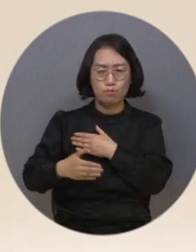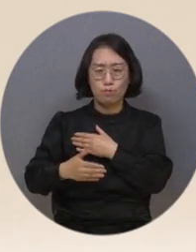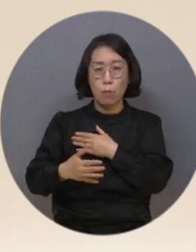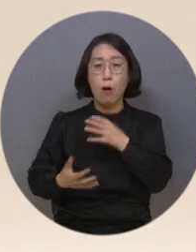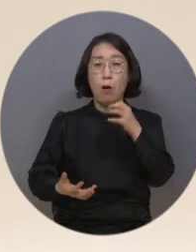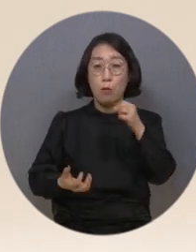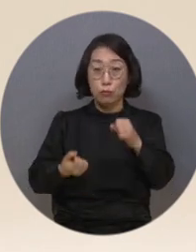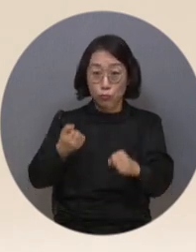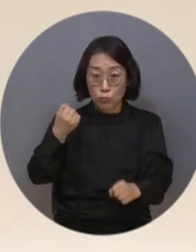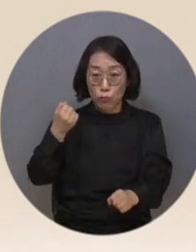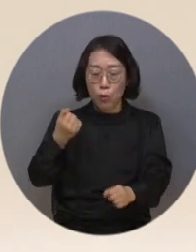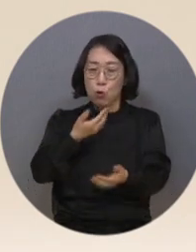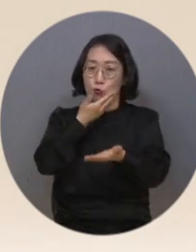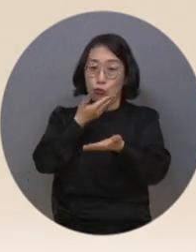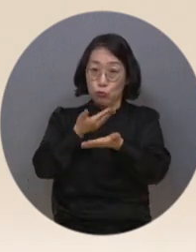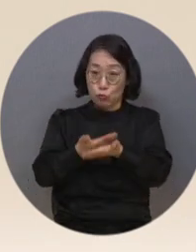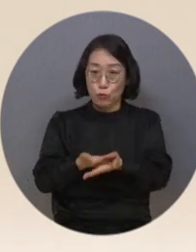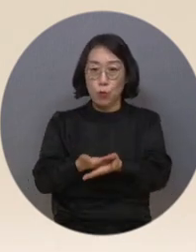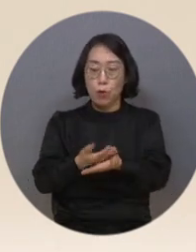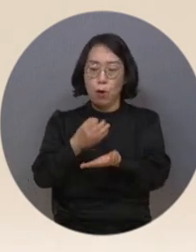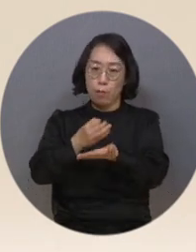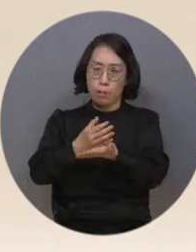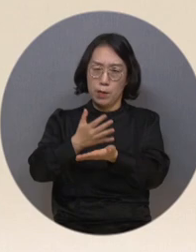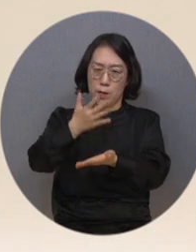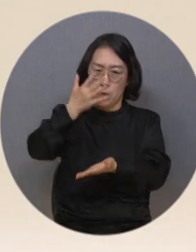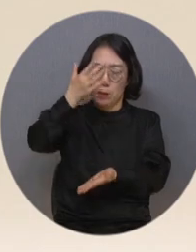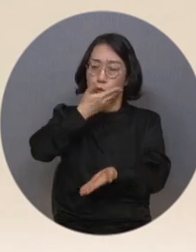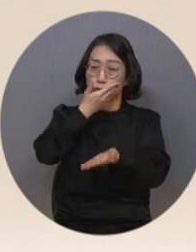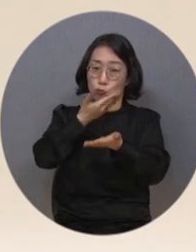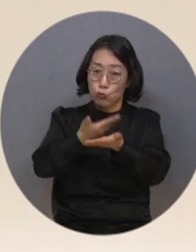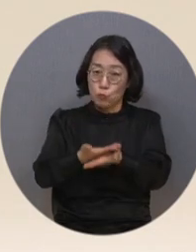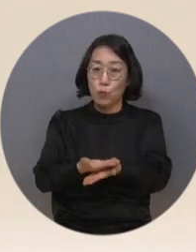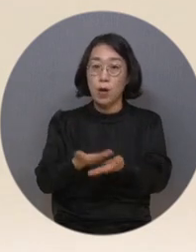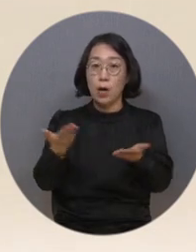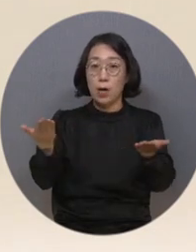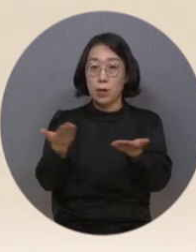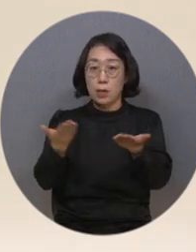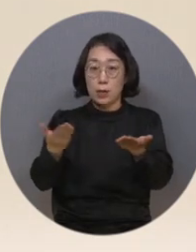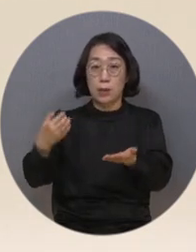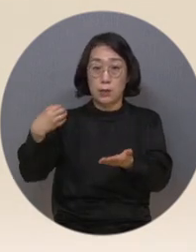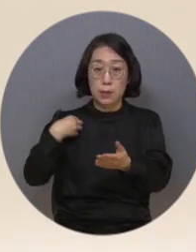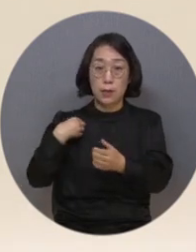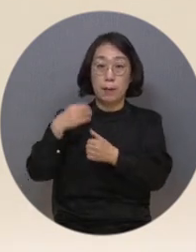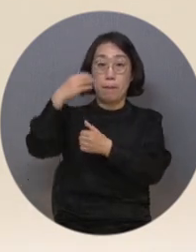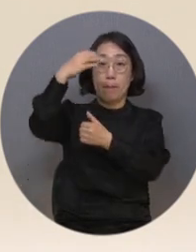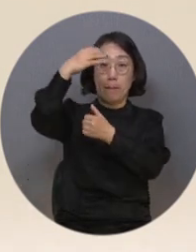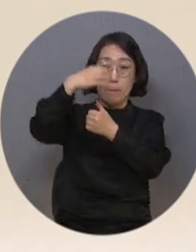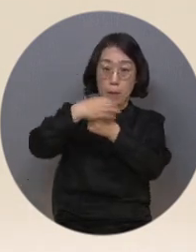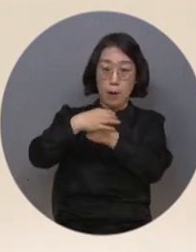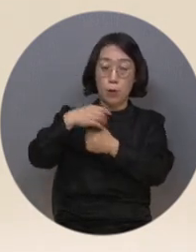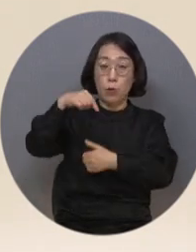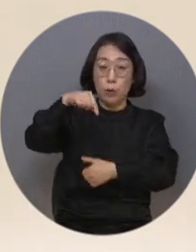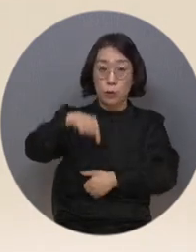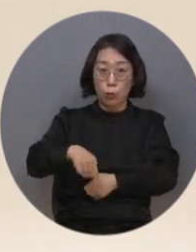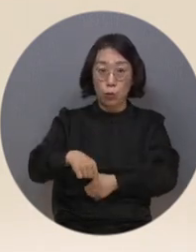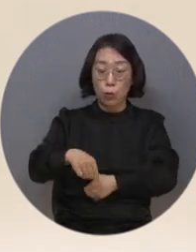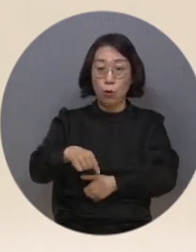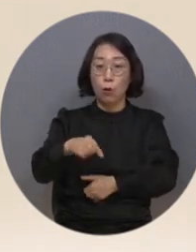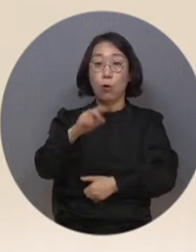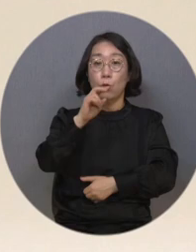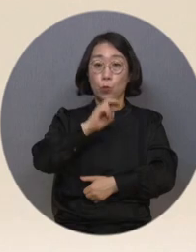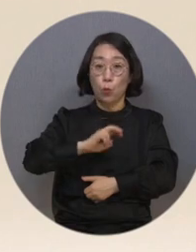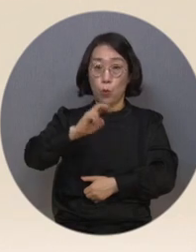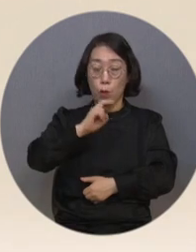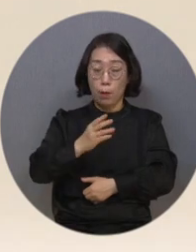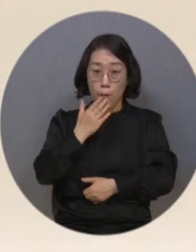이렇게 소중한 가치로, 이렇게 소중한 일로 이렇게 이 자리에 설 수 있다는 게